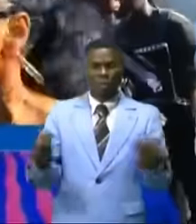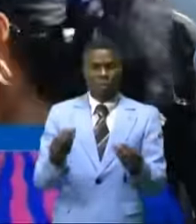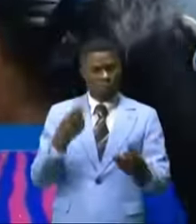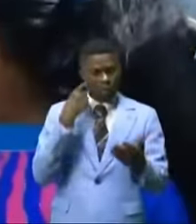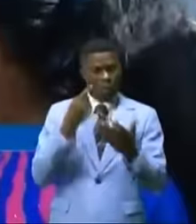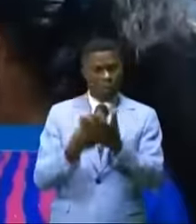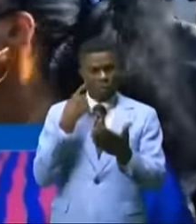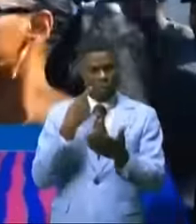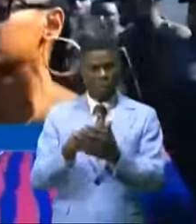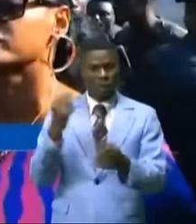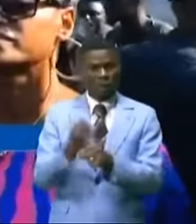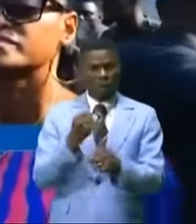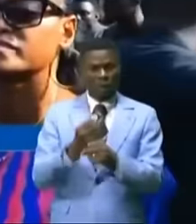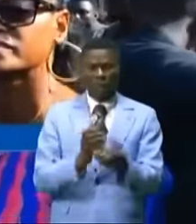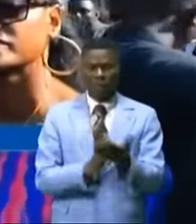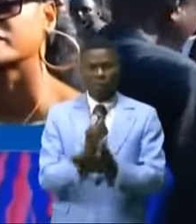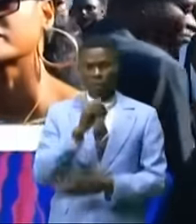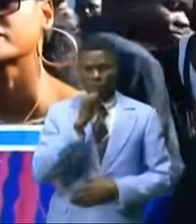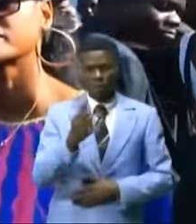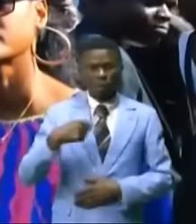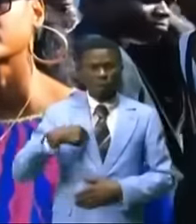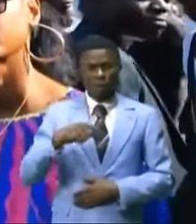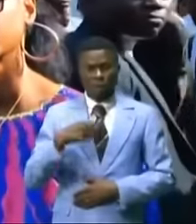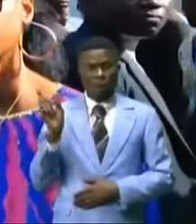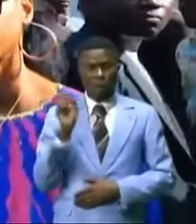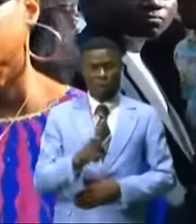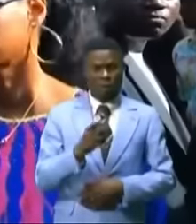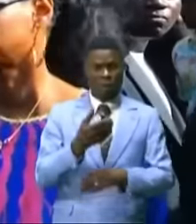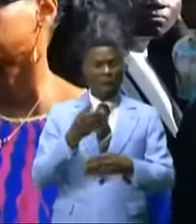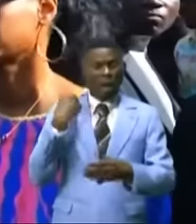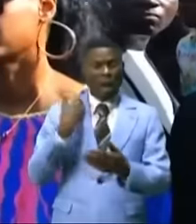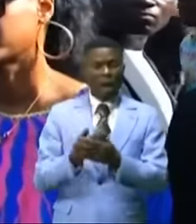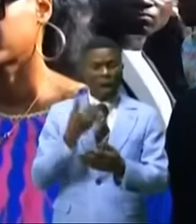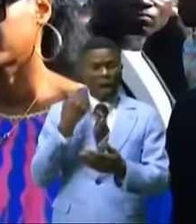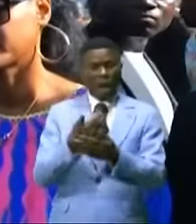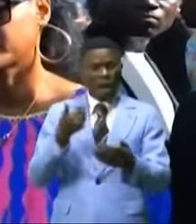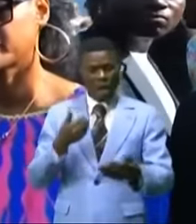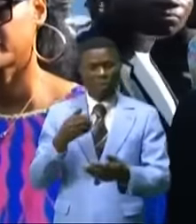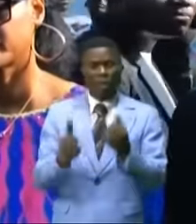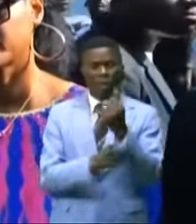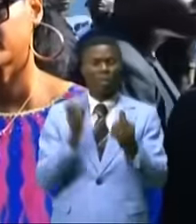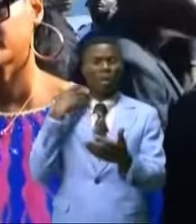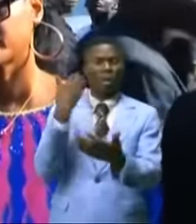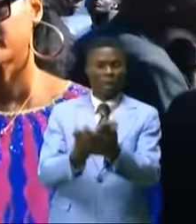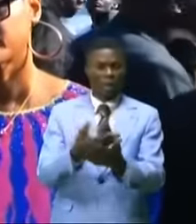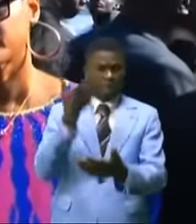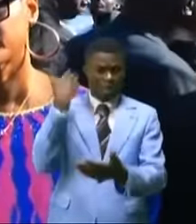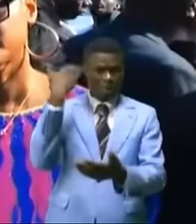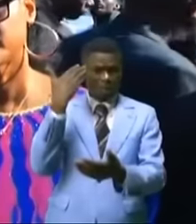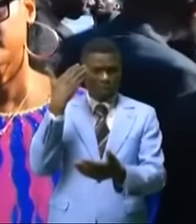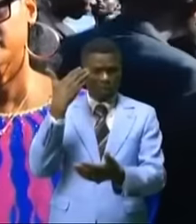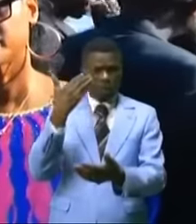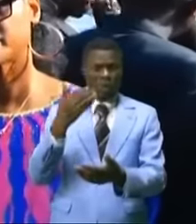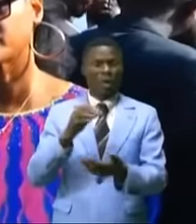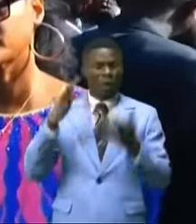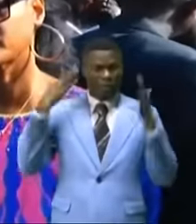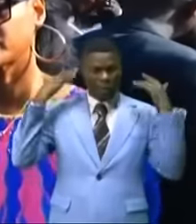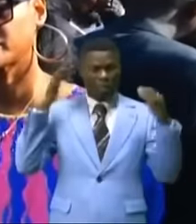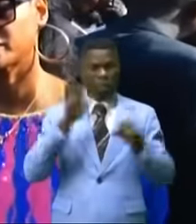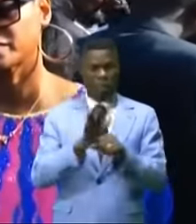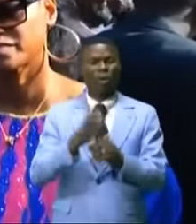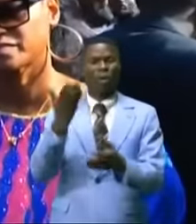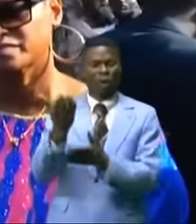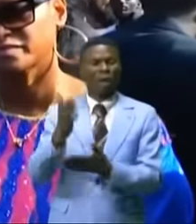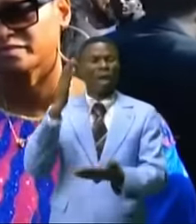remarqué que le travail n'était pas bien fait, donc nous sommes descendus, avant de descendre sur le terrain, les équipes sont arrivées ici, il y a eu des mises en demeure. On leur a